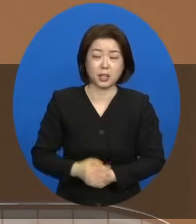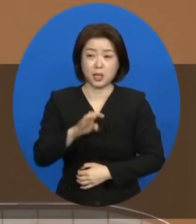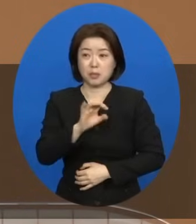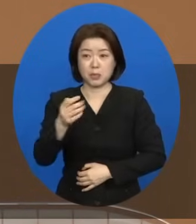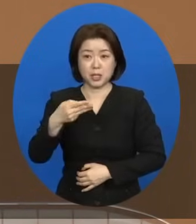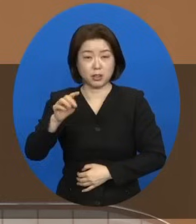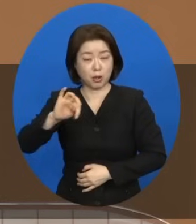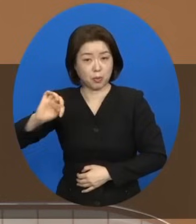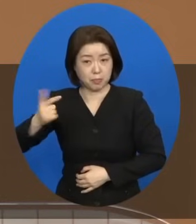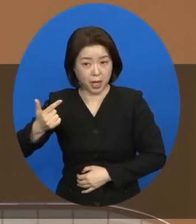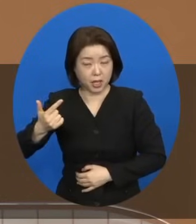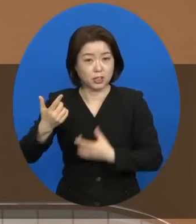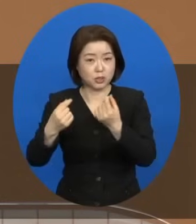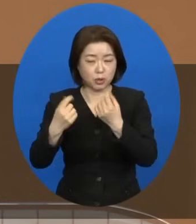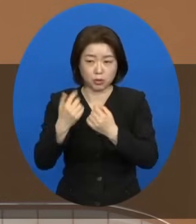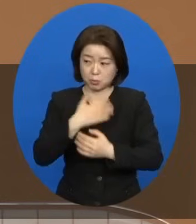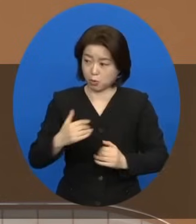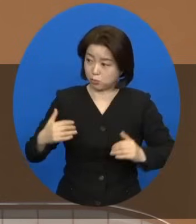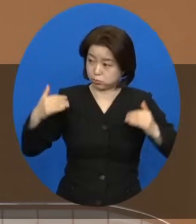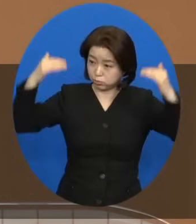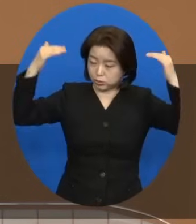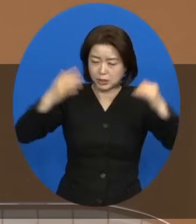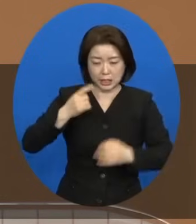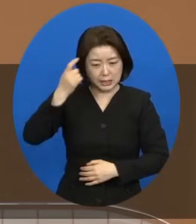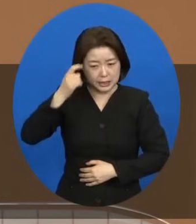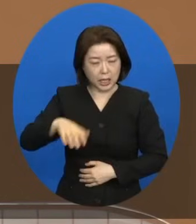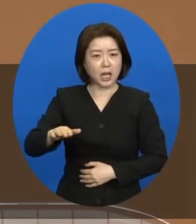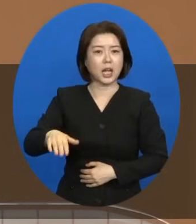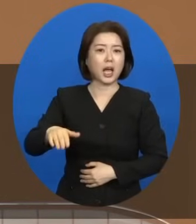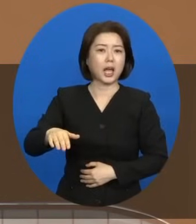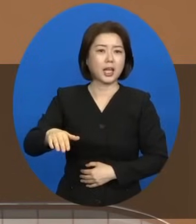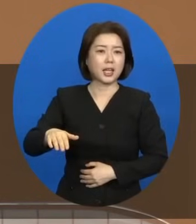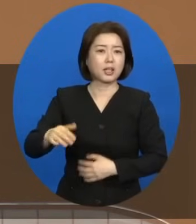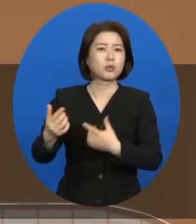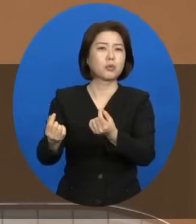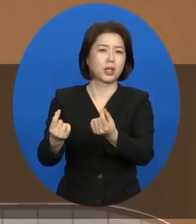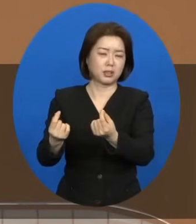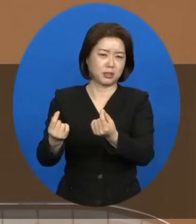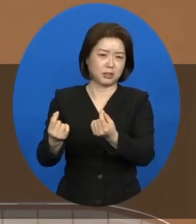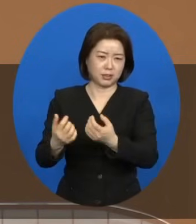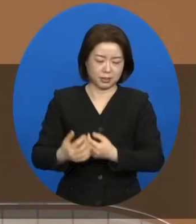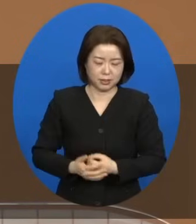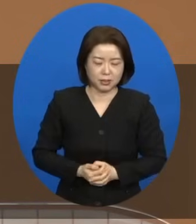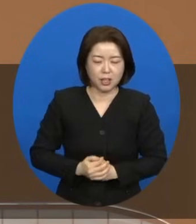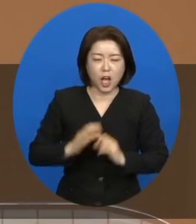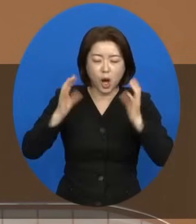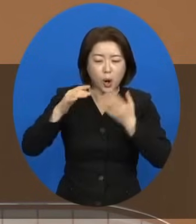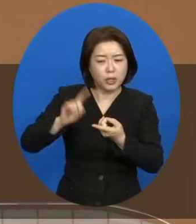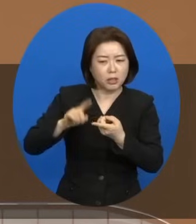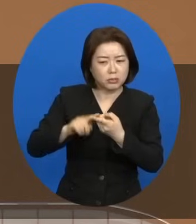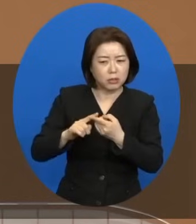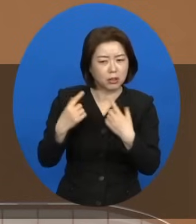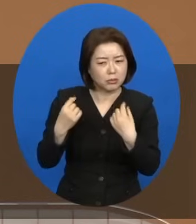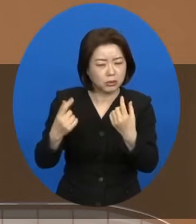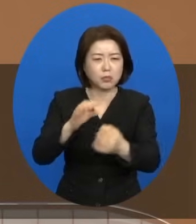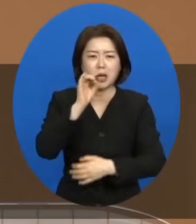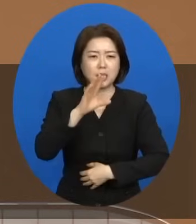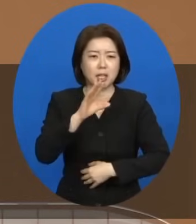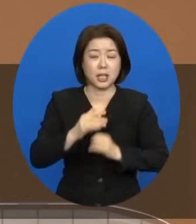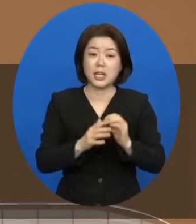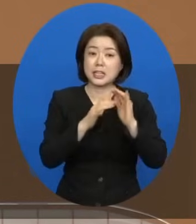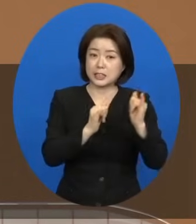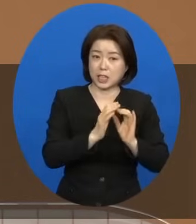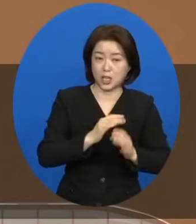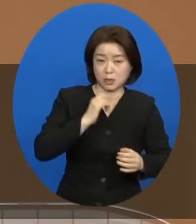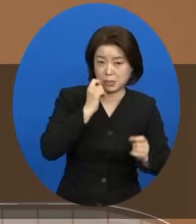몸은 컸는데 생각은 어린 것이 어린아이에 머물러 있어서는 안 됩니다 우리는 인간의 속임수와